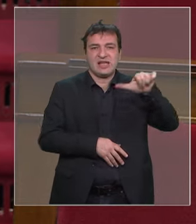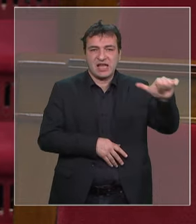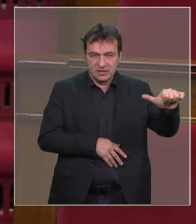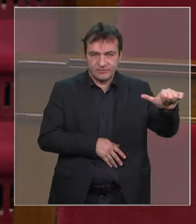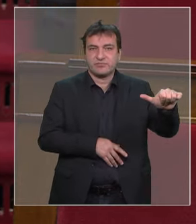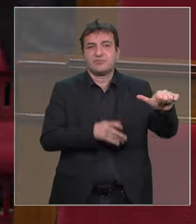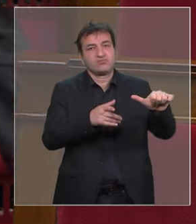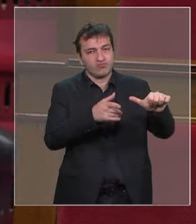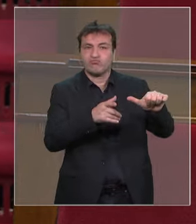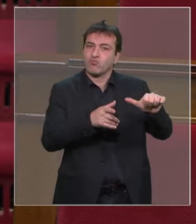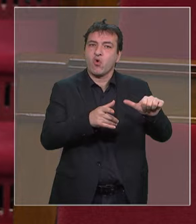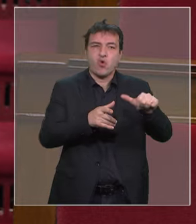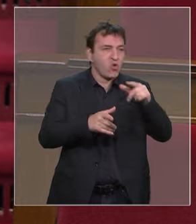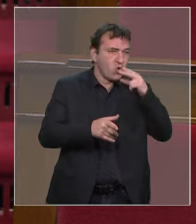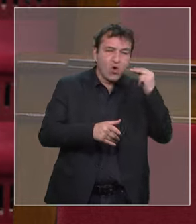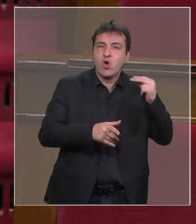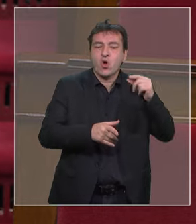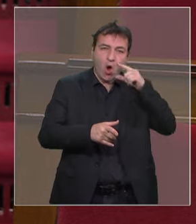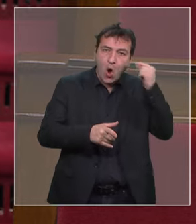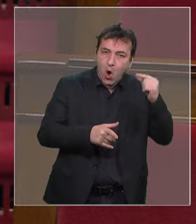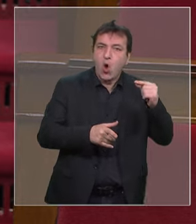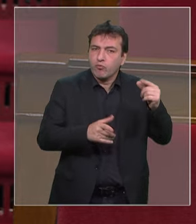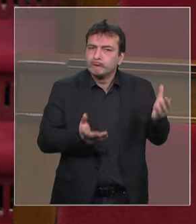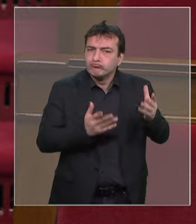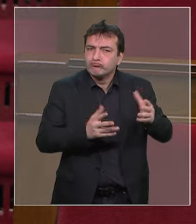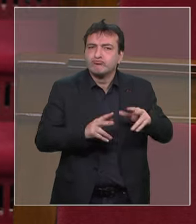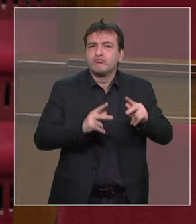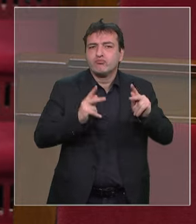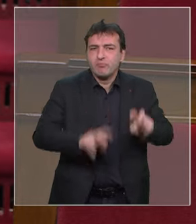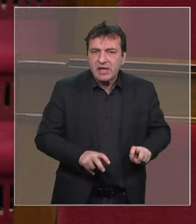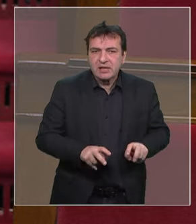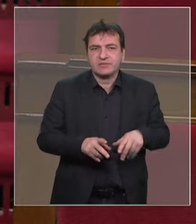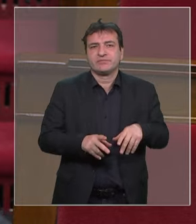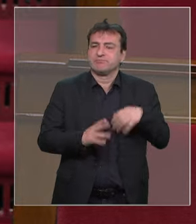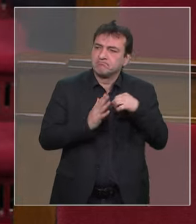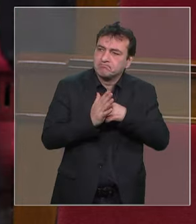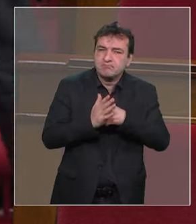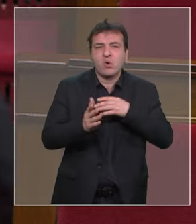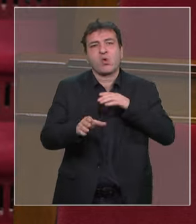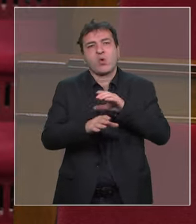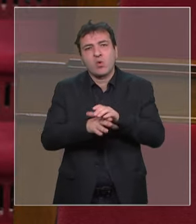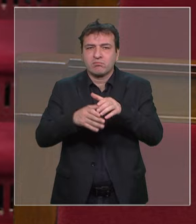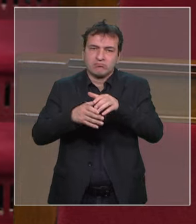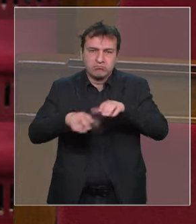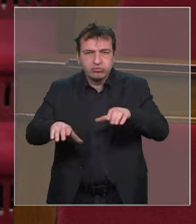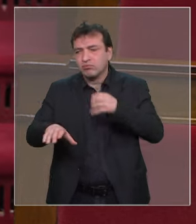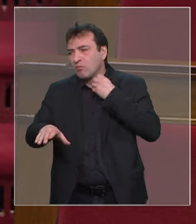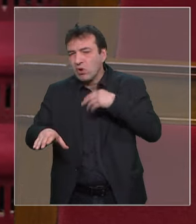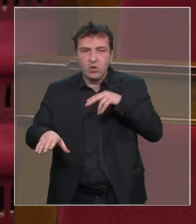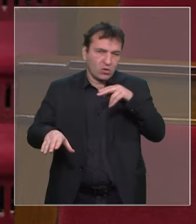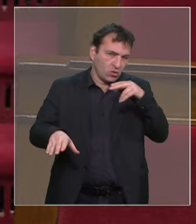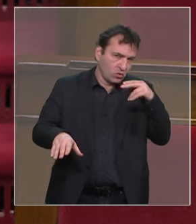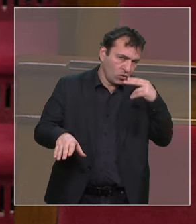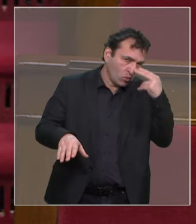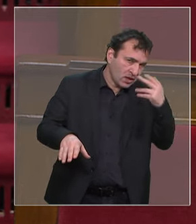qui a combattu l'apartheid, la discrimination et l'oppression de son peuple. Cet homme que l'Occident